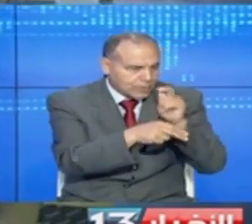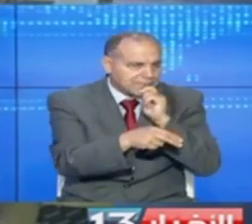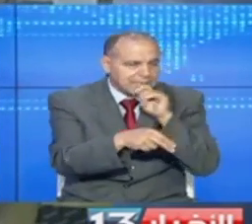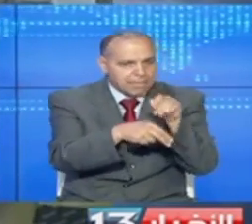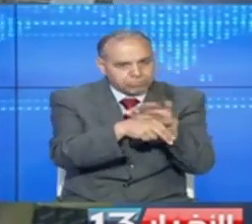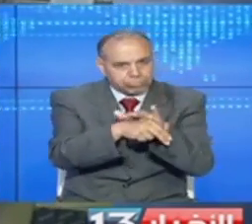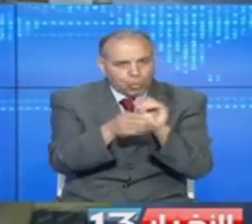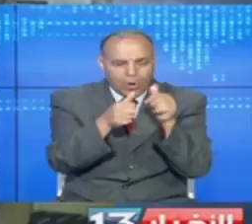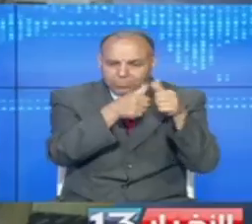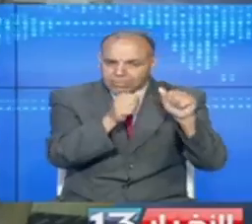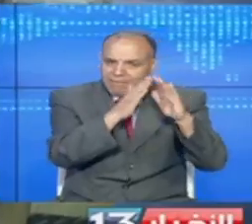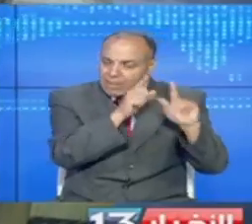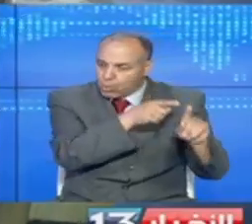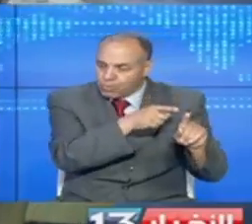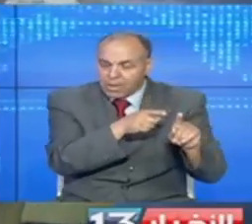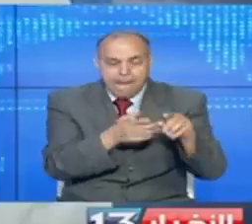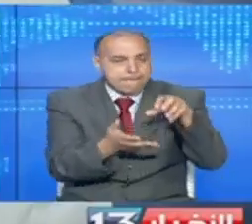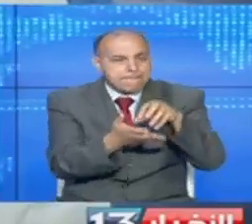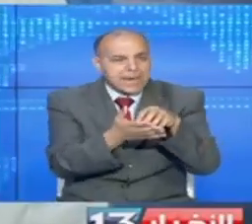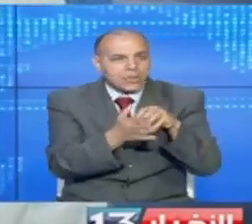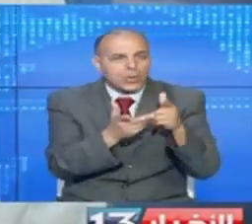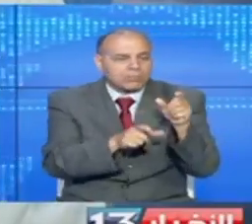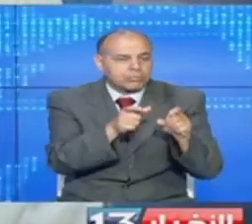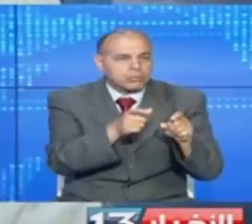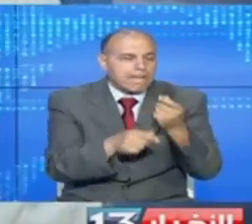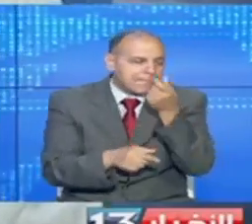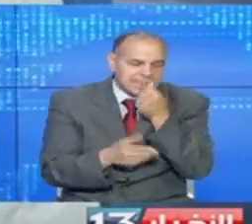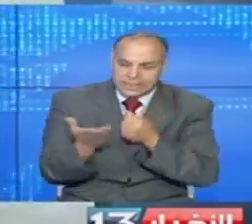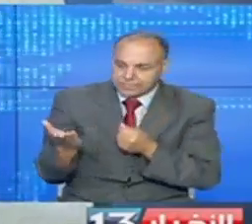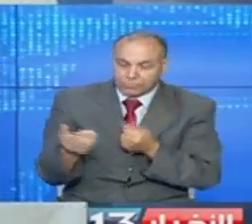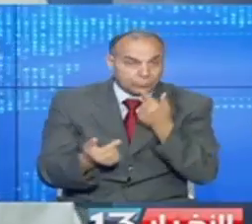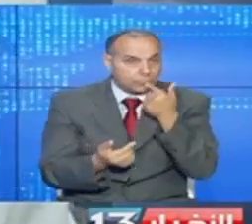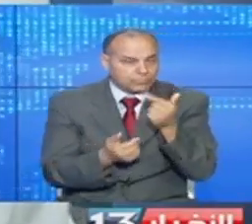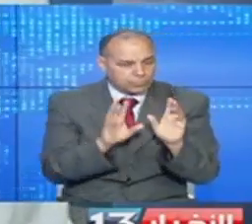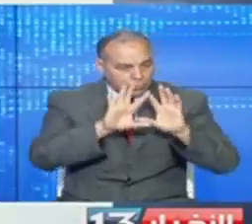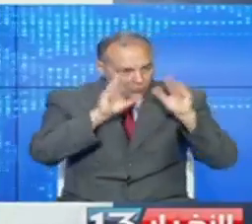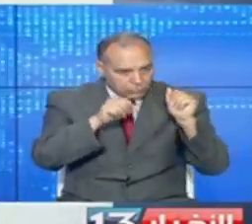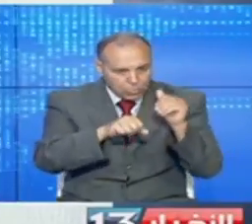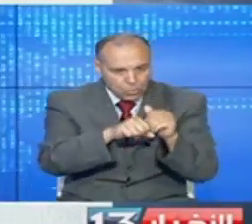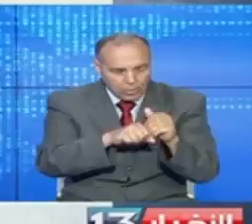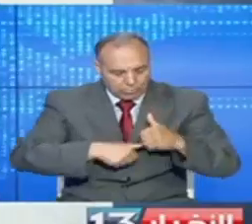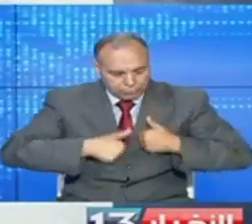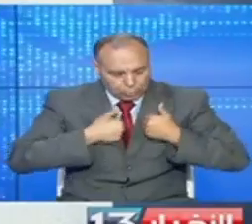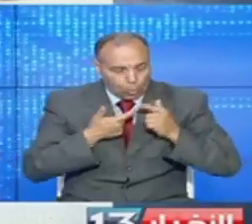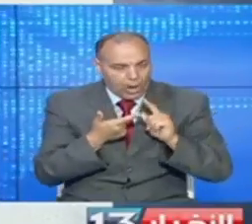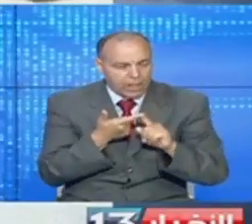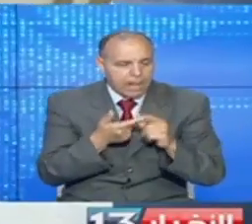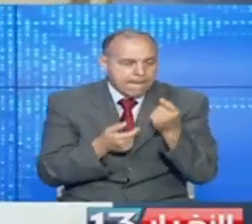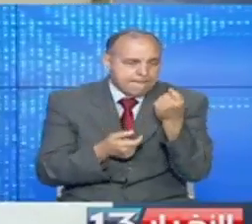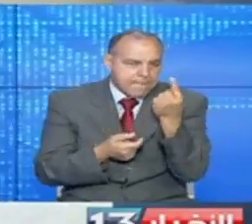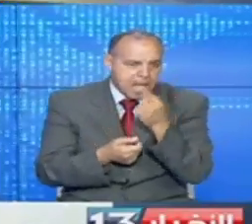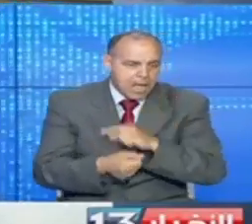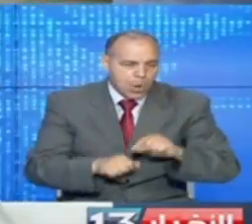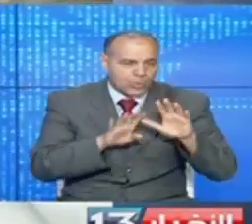تزالان تخضعان للحجر الصحي بمركز اللواء الجمعي بالمنسير، وبذلك يرتفع إجمالي عدد حالات الشفاء إلى